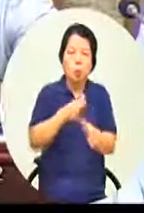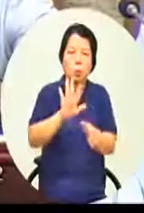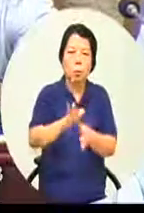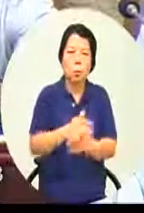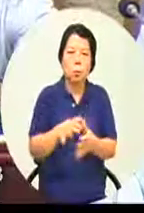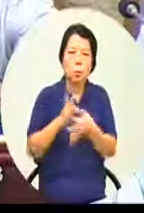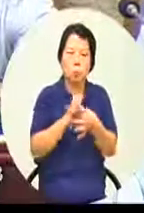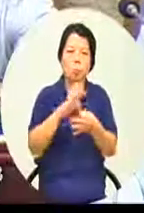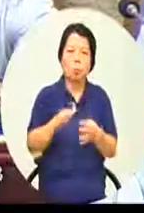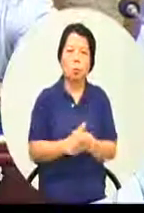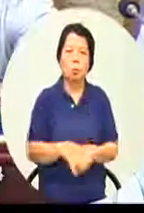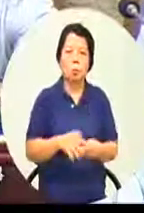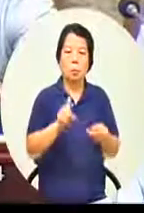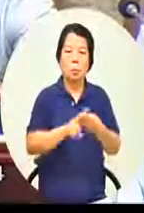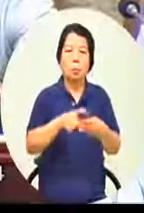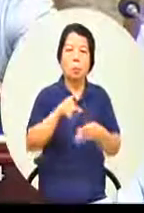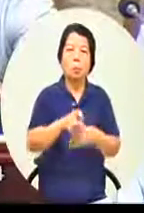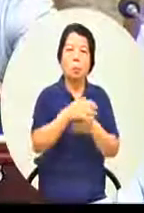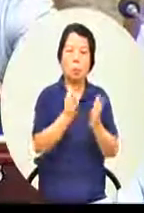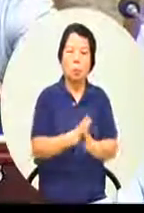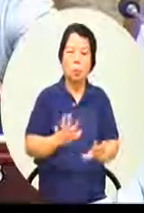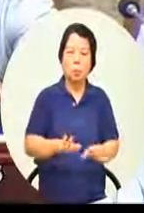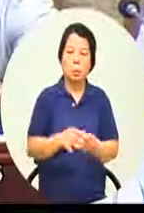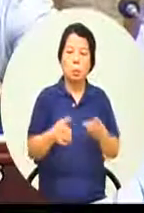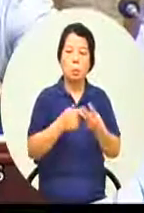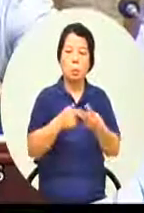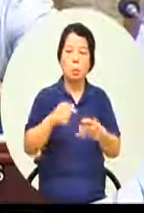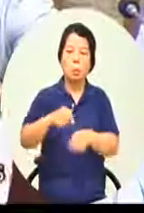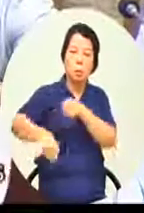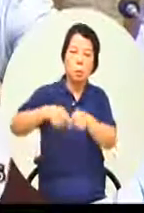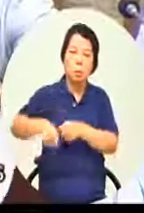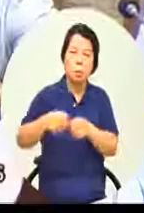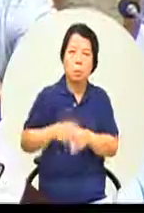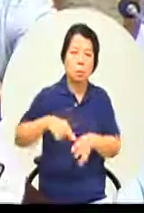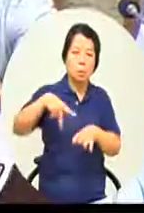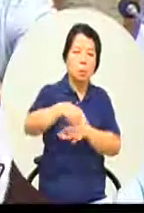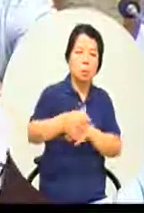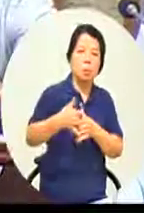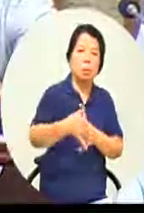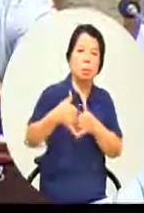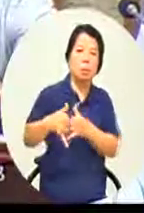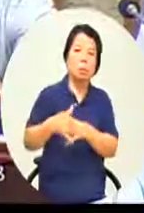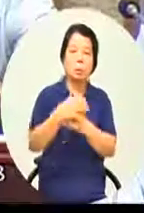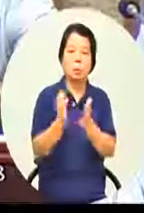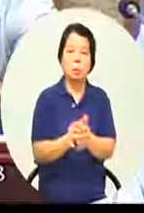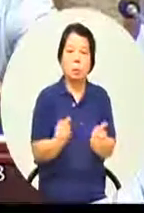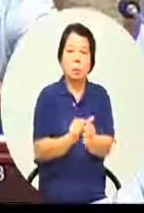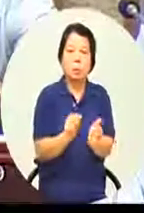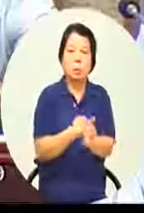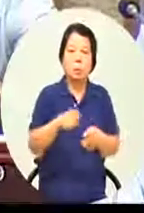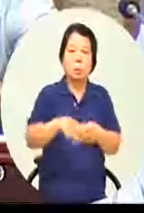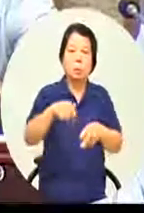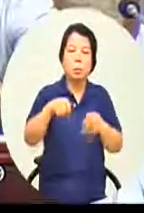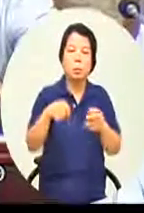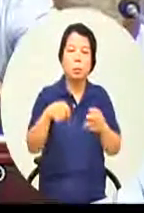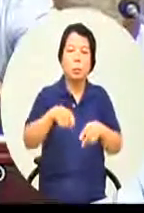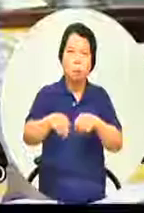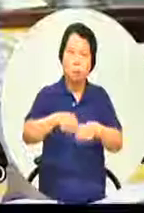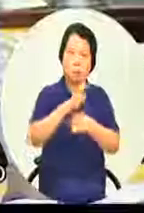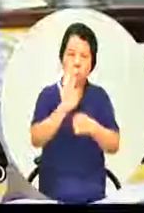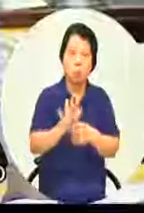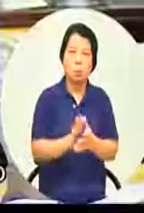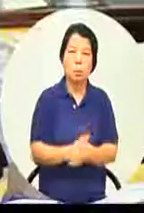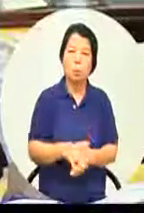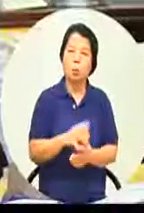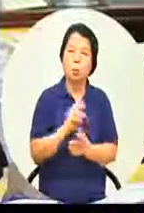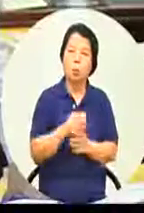外一部分这三标里面都会有自行车道跟人行道相关的这一些附属工程的部分。 谢谢局长哦。那其实我为什么会特别